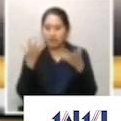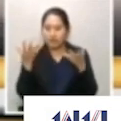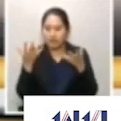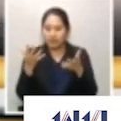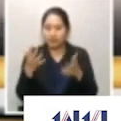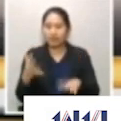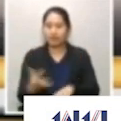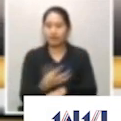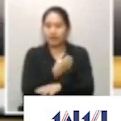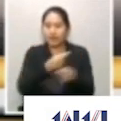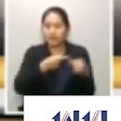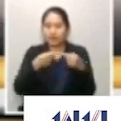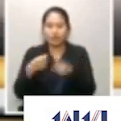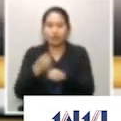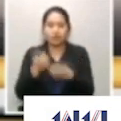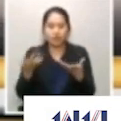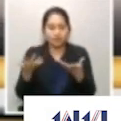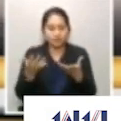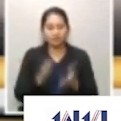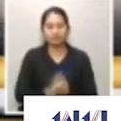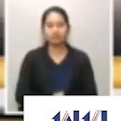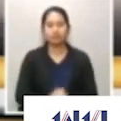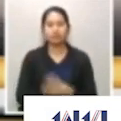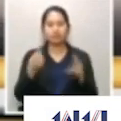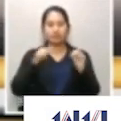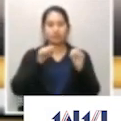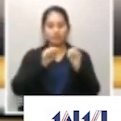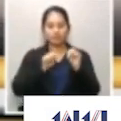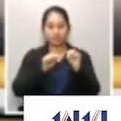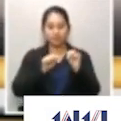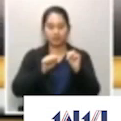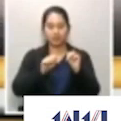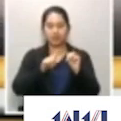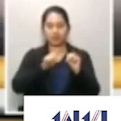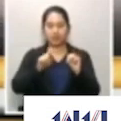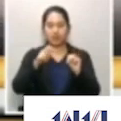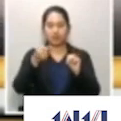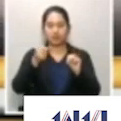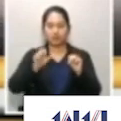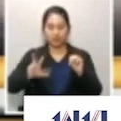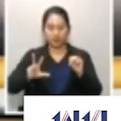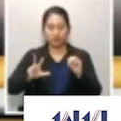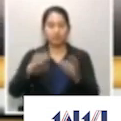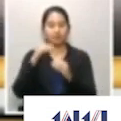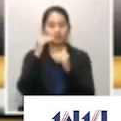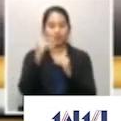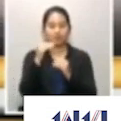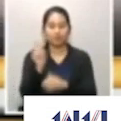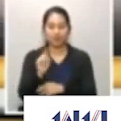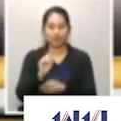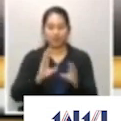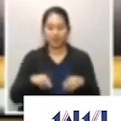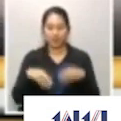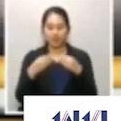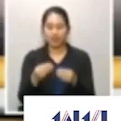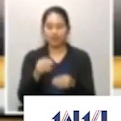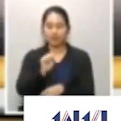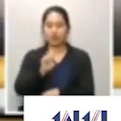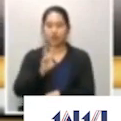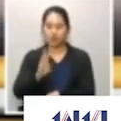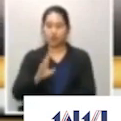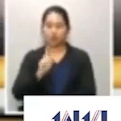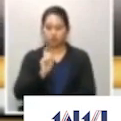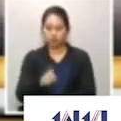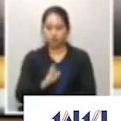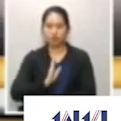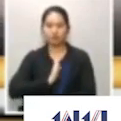ปให้นานที่สุดมาตรา113กำหนดให้สวจะต้องเป็นกลาง